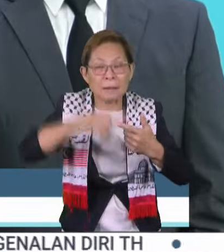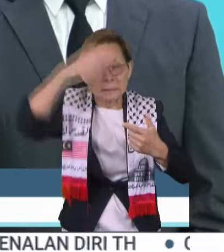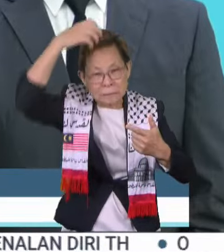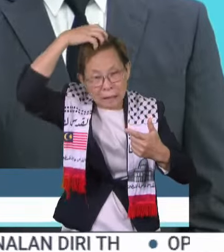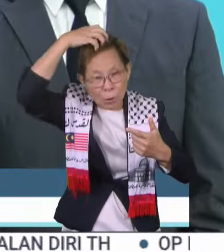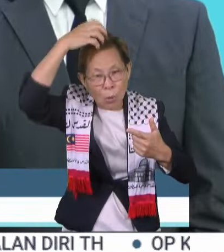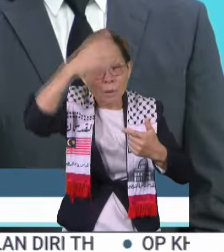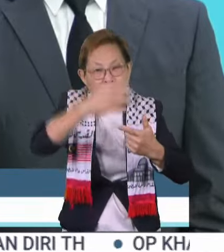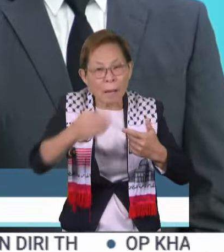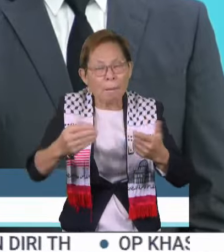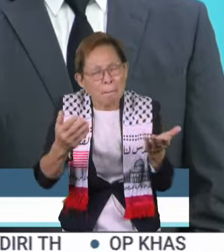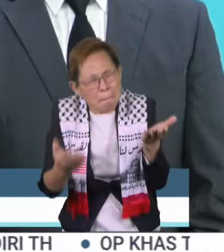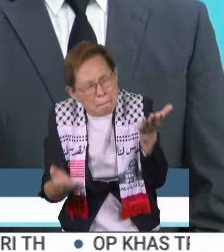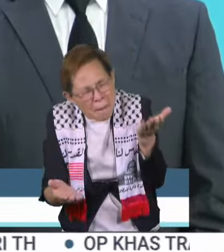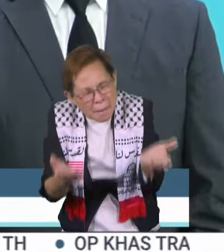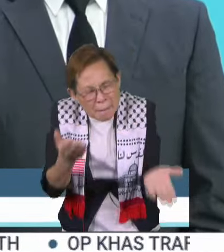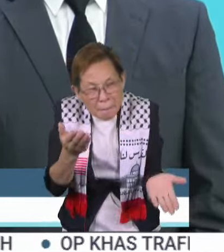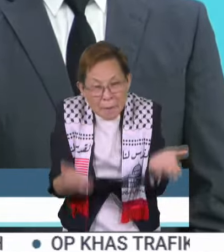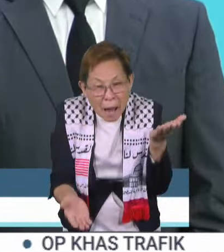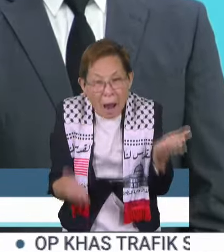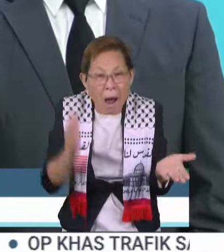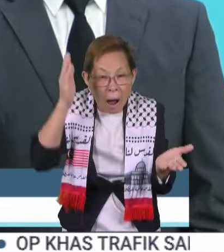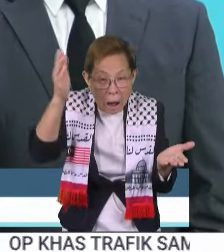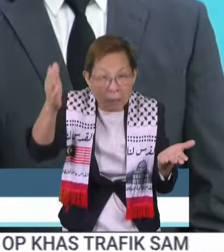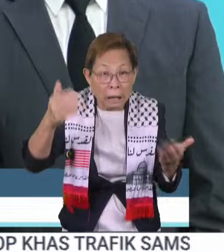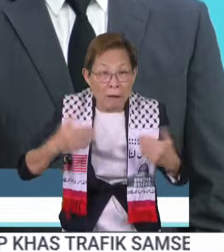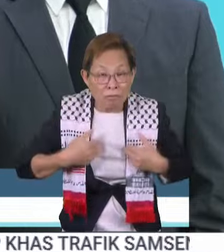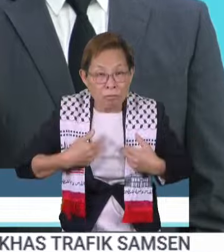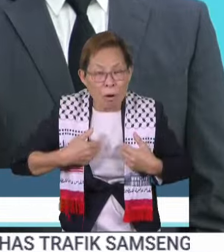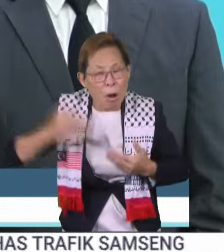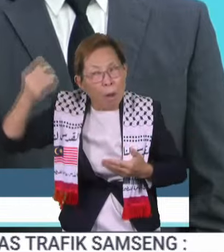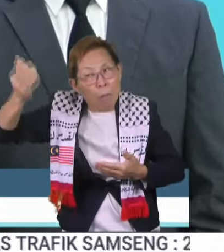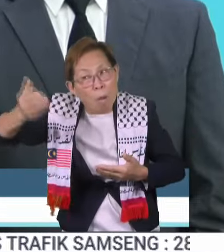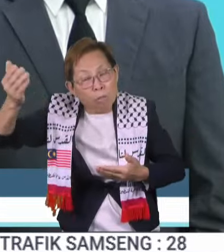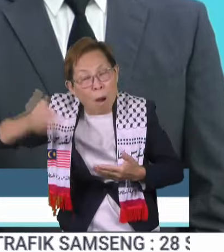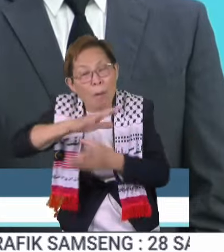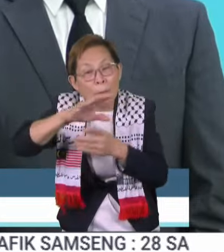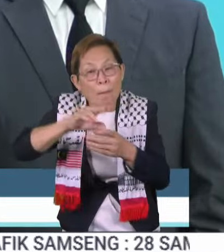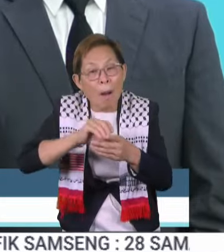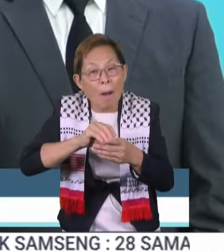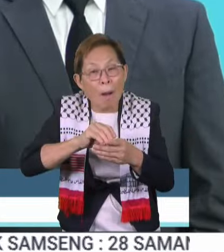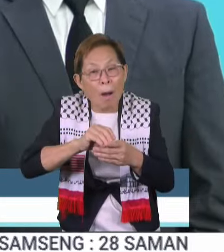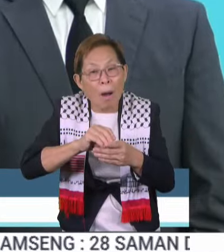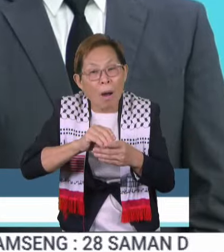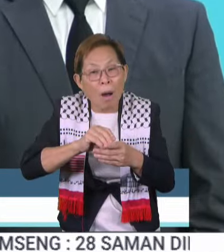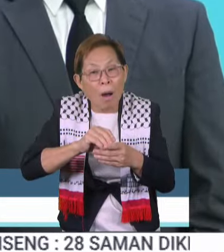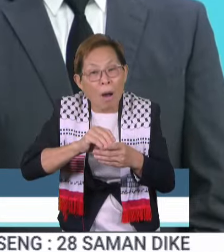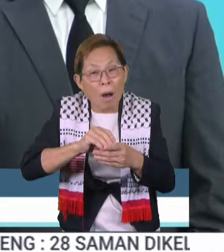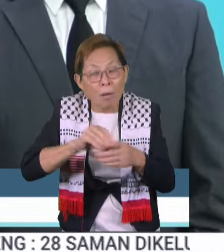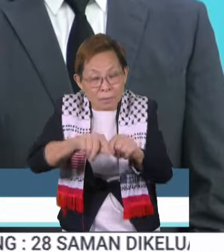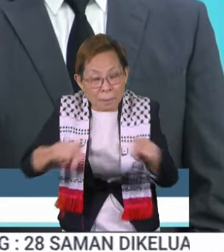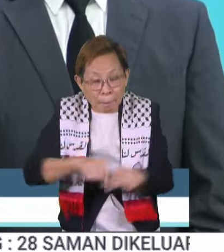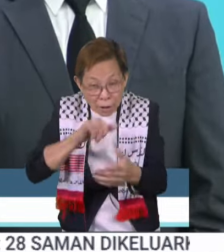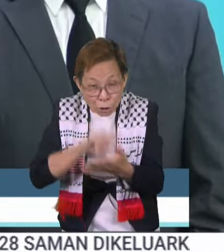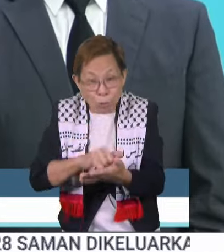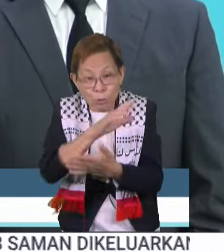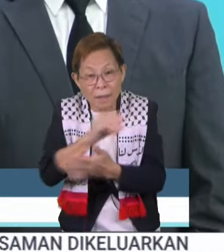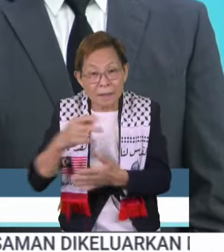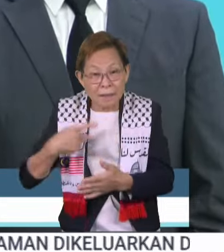Selangor, tetapi barangkali mungkin akan ada juga isu-isu yang melibatkan kawasan juga. Dan kita